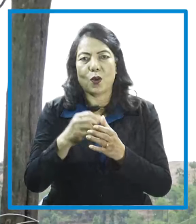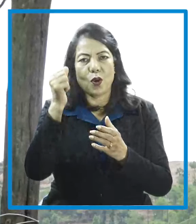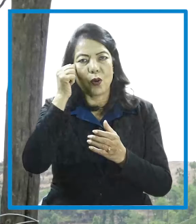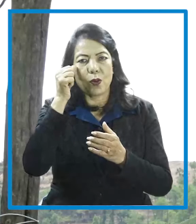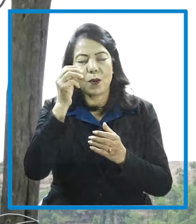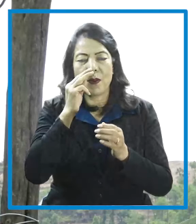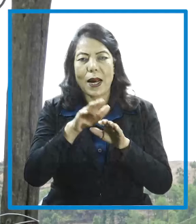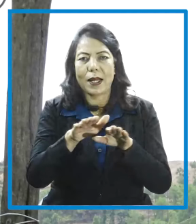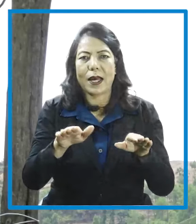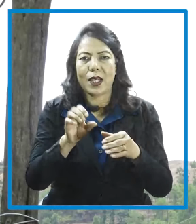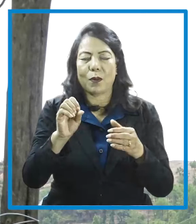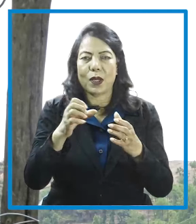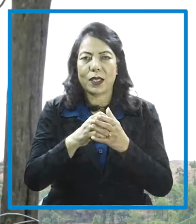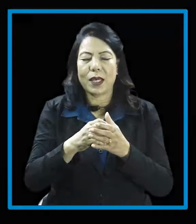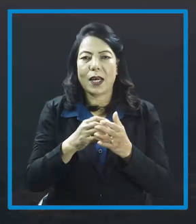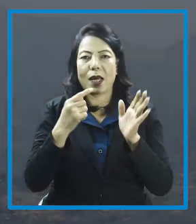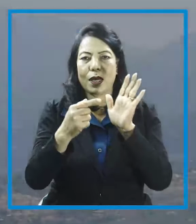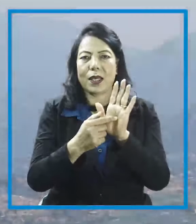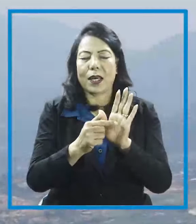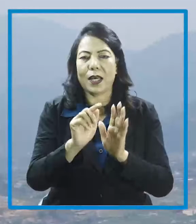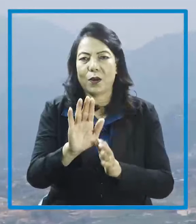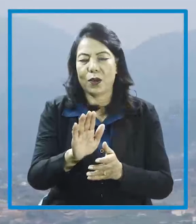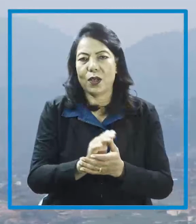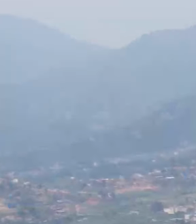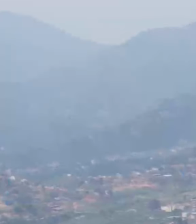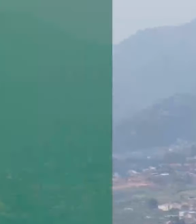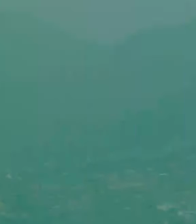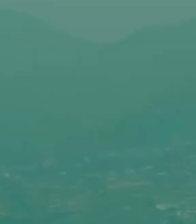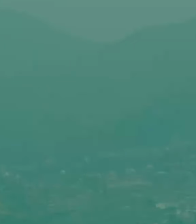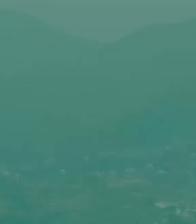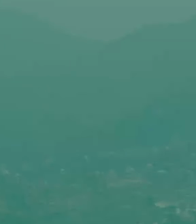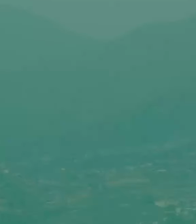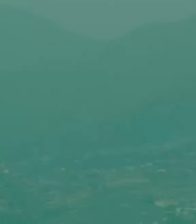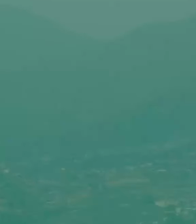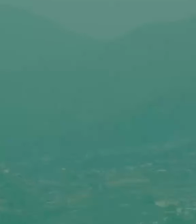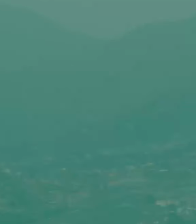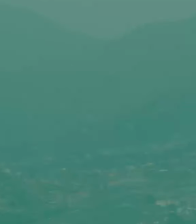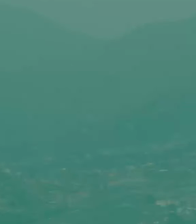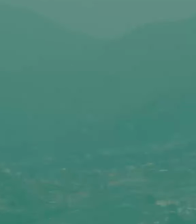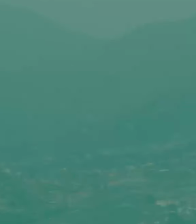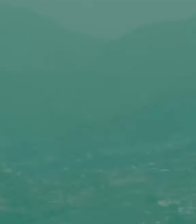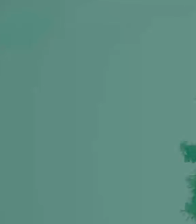पक्षको अनुभवमा आधारित पक्षलाई प्रस्तुत गरिएको छ।